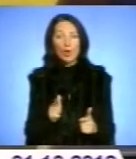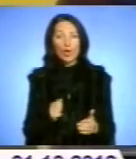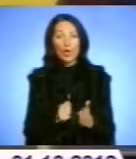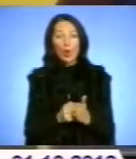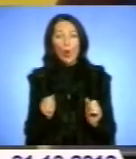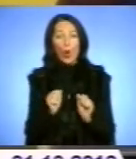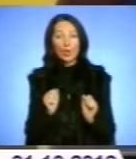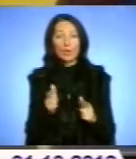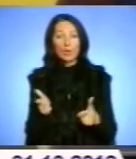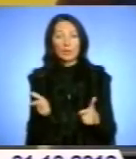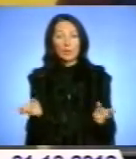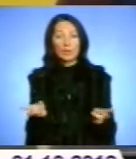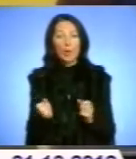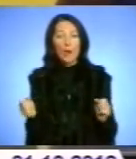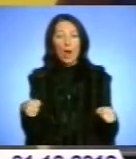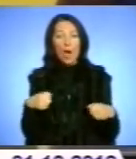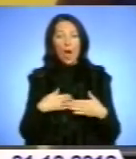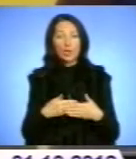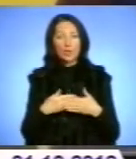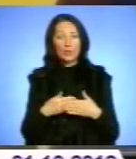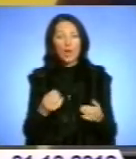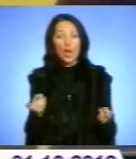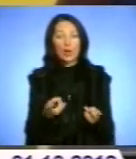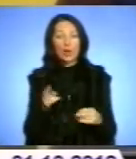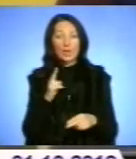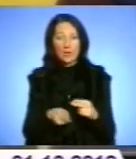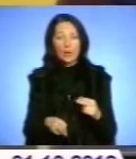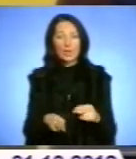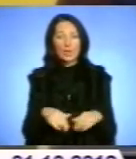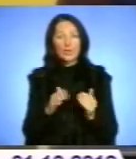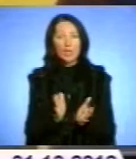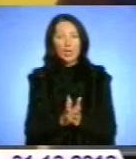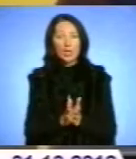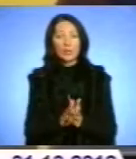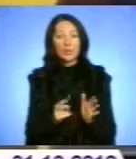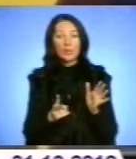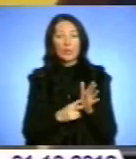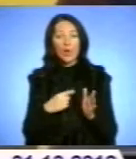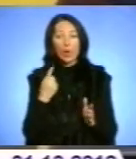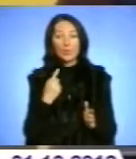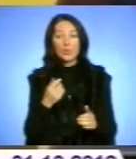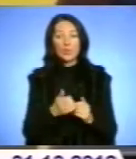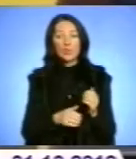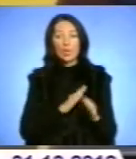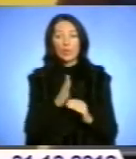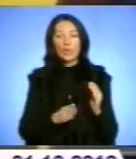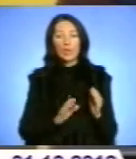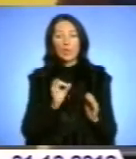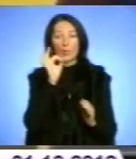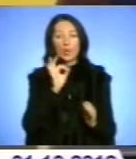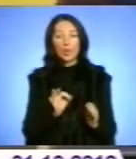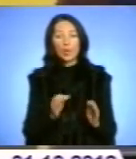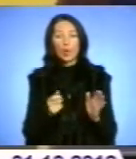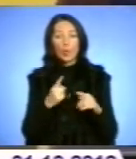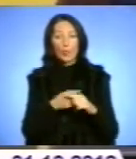треба активізувати, а її завершення взагалі. В 7 областях середньодобова температура знизилась до плюс